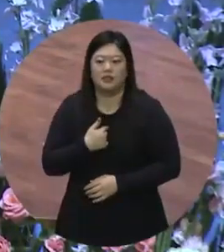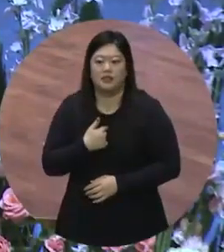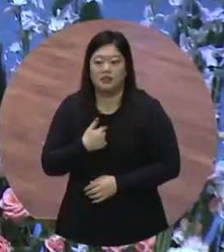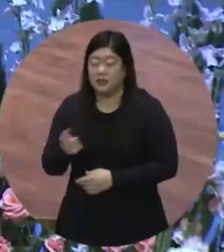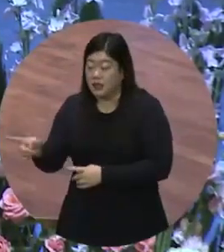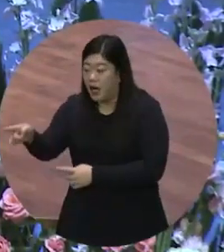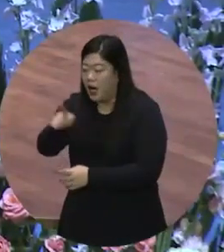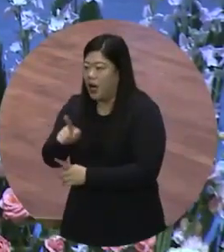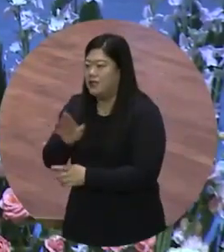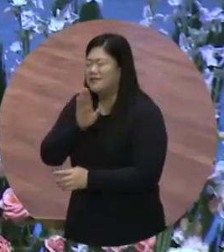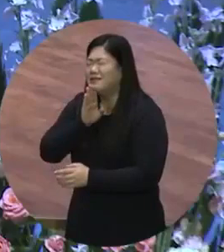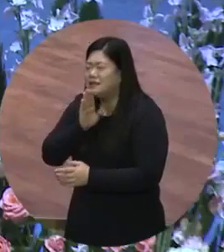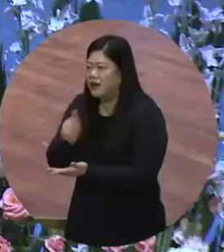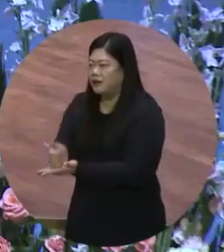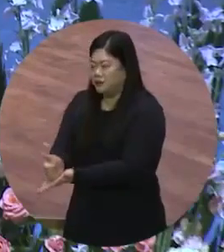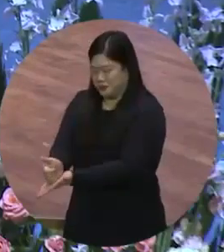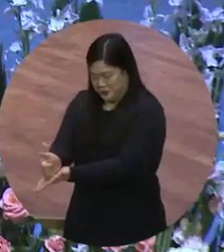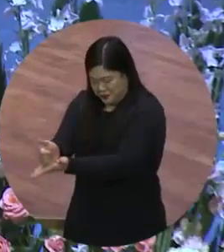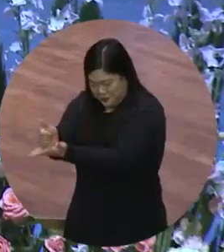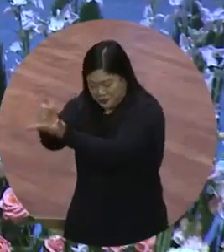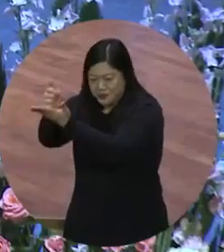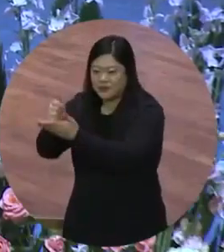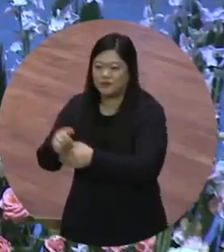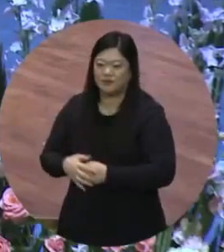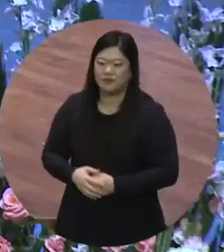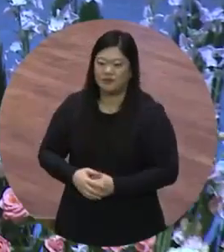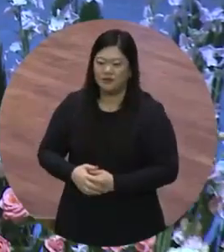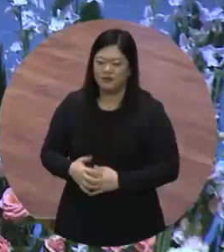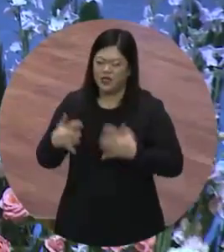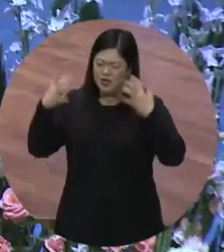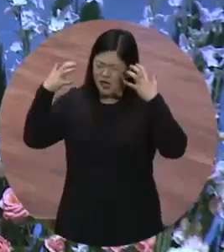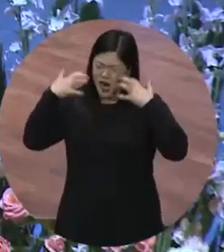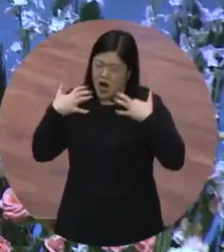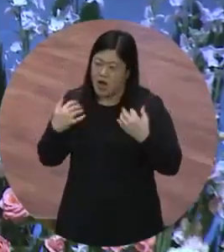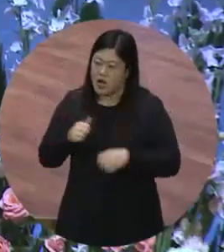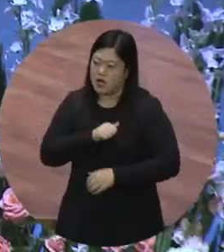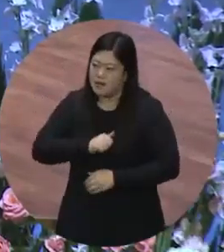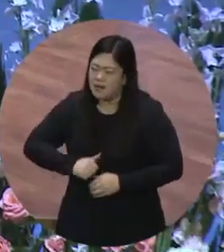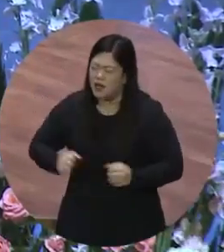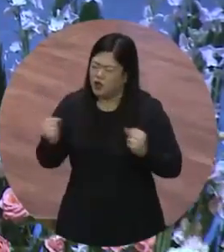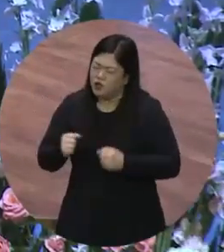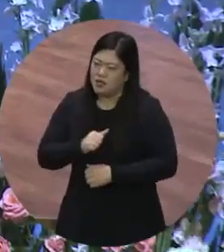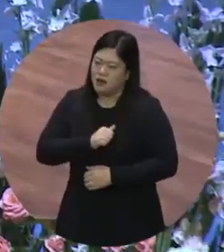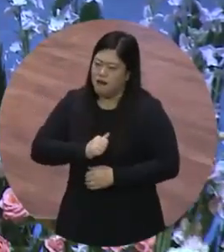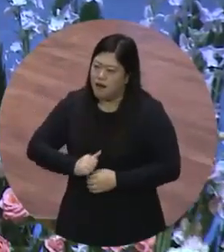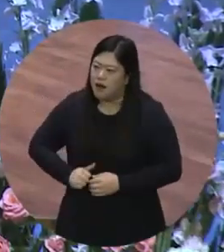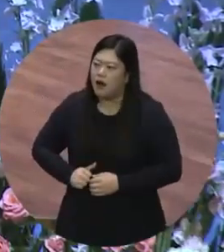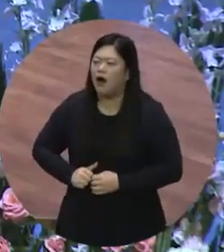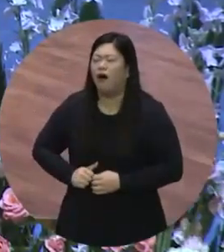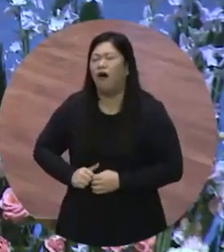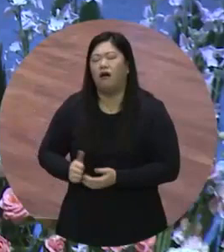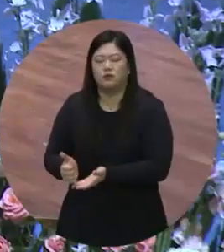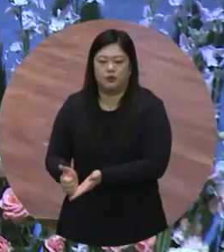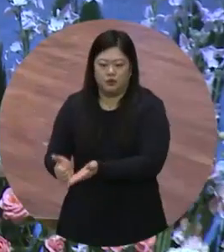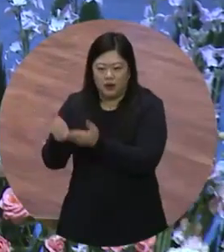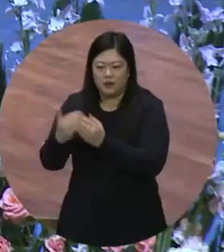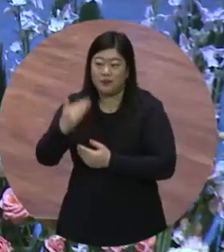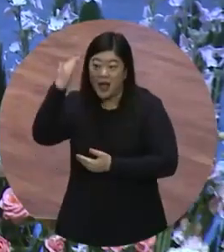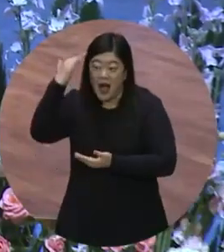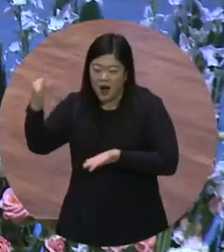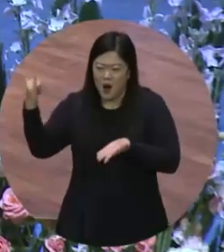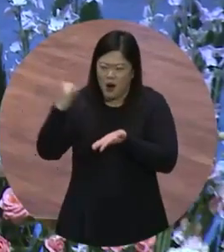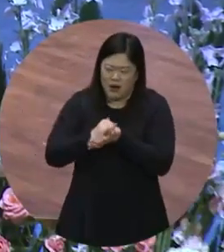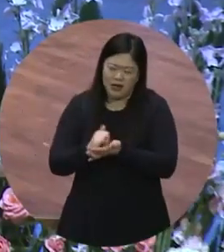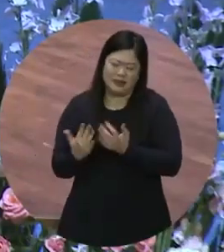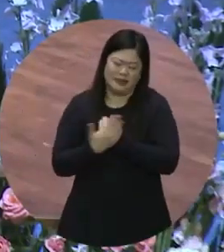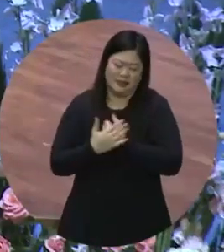선교사님들 존경하시기 바랍니다. 선교사님들 최고로 대접해 줘야 돼 사실. 와서 좀 힐링하고 좀 쉬고 좀 위로받고 힘얻고 가야